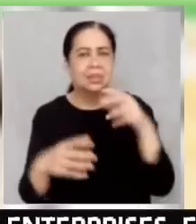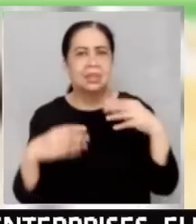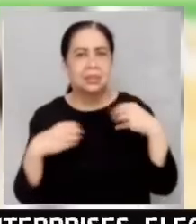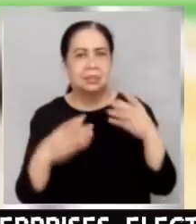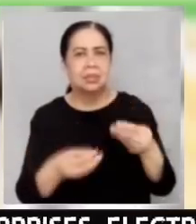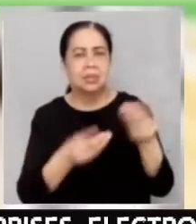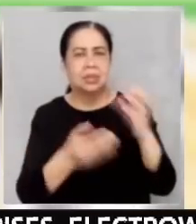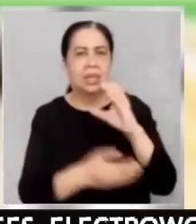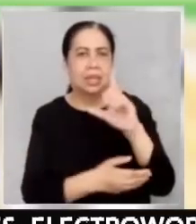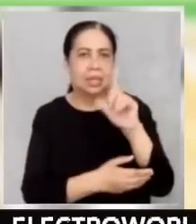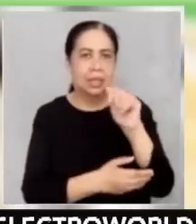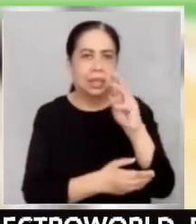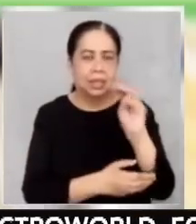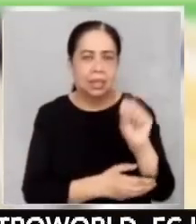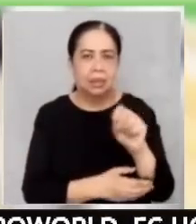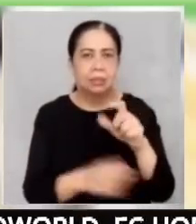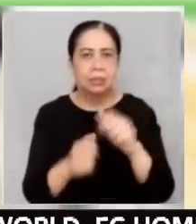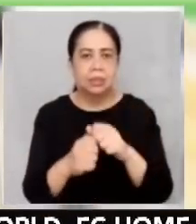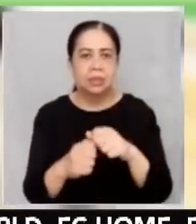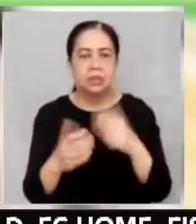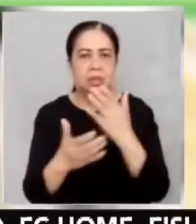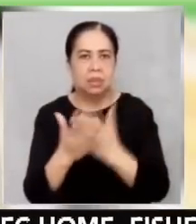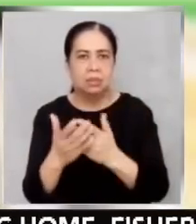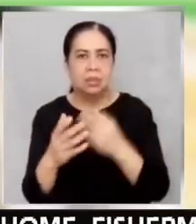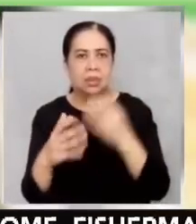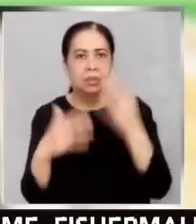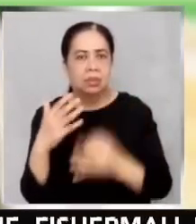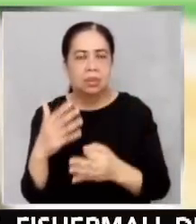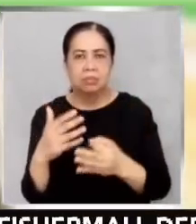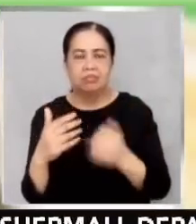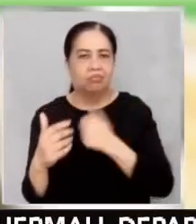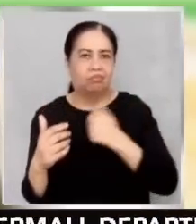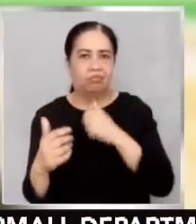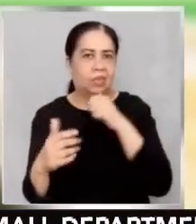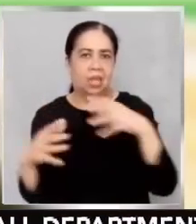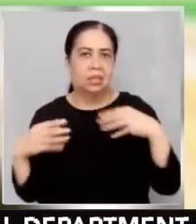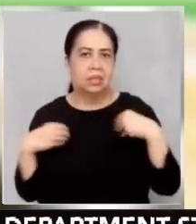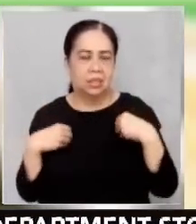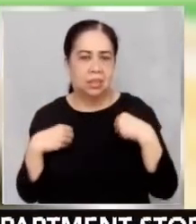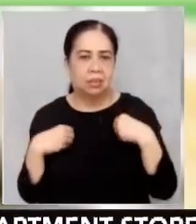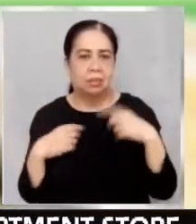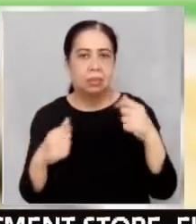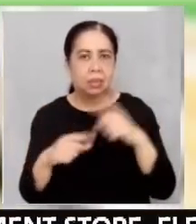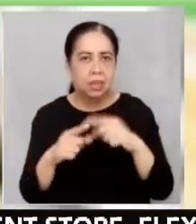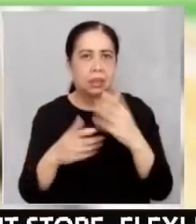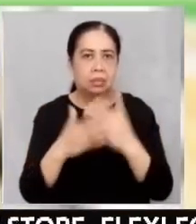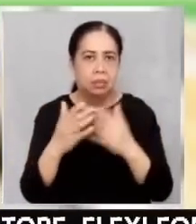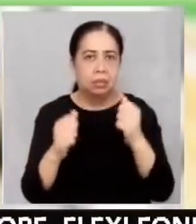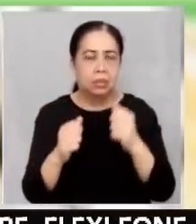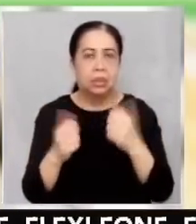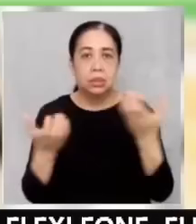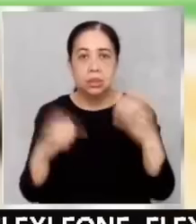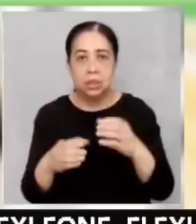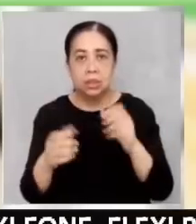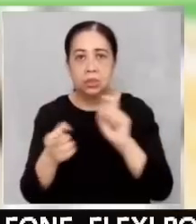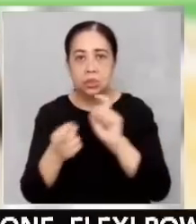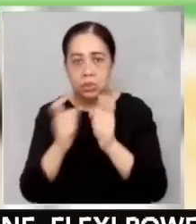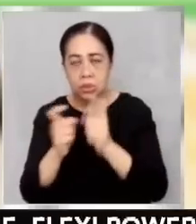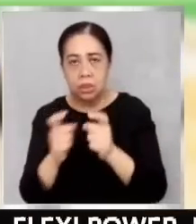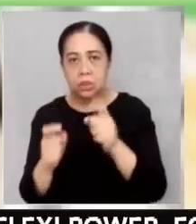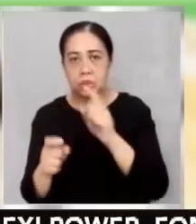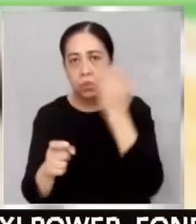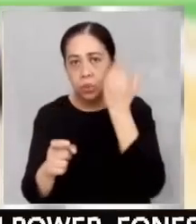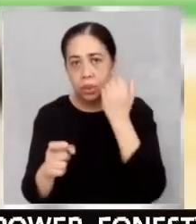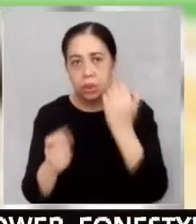it is denied with finality, hindi nila makukuha yon. The RTH, they have a chance to rectify the deficiency, to fix the